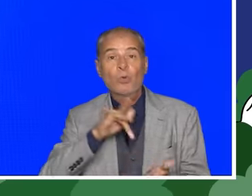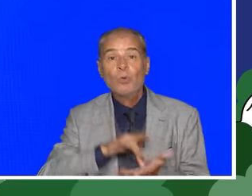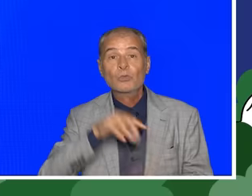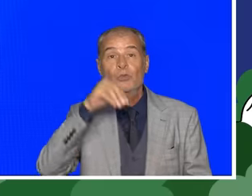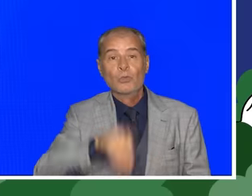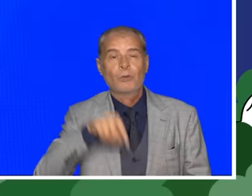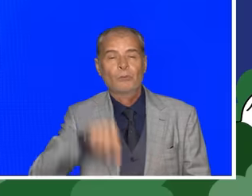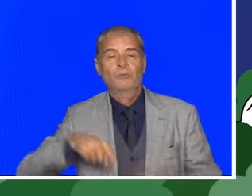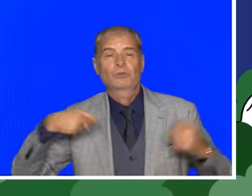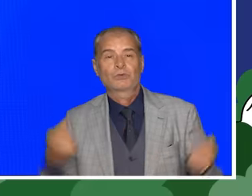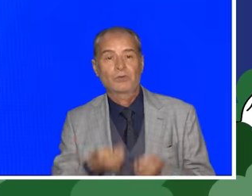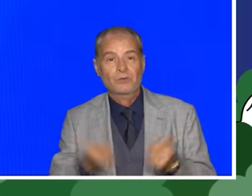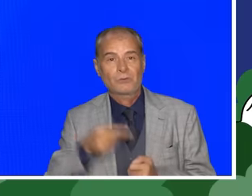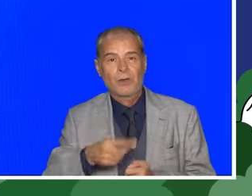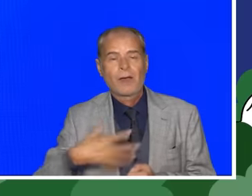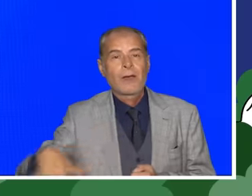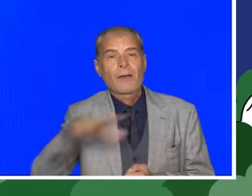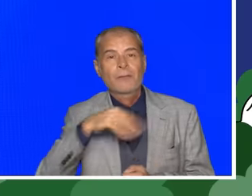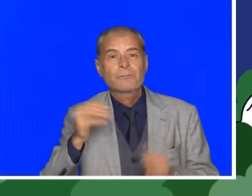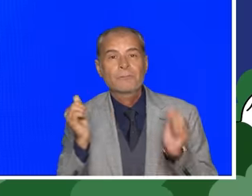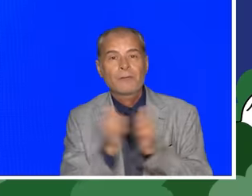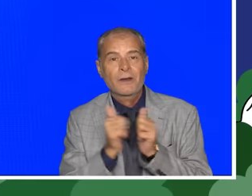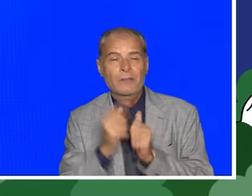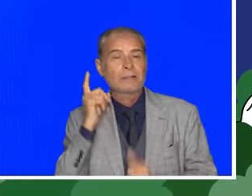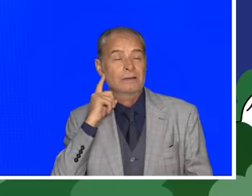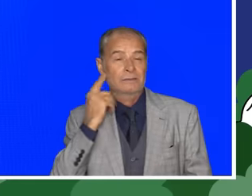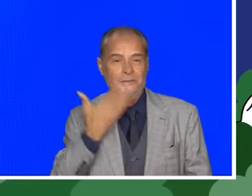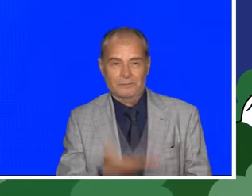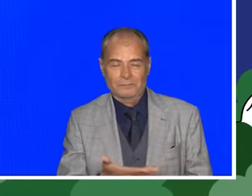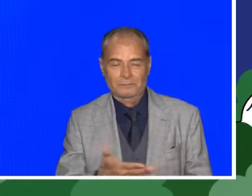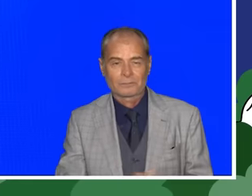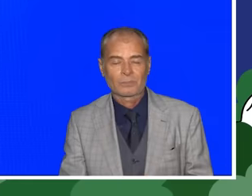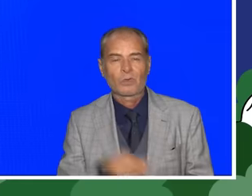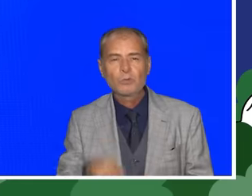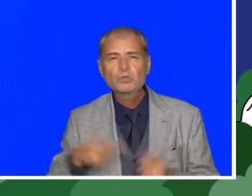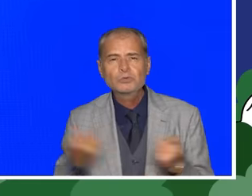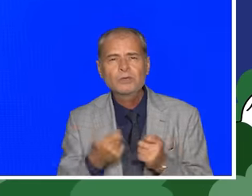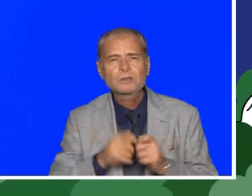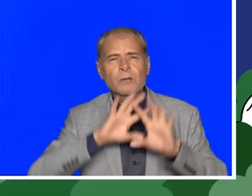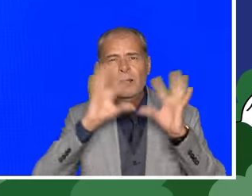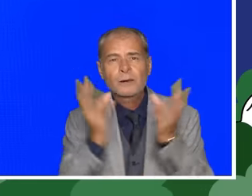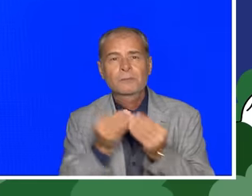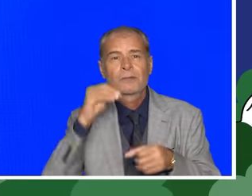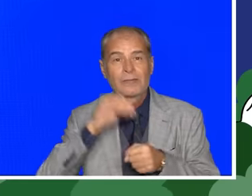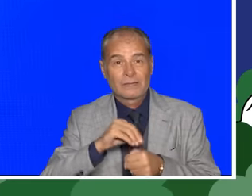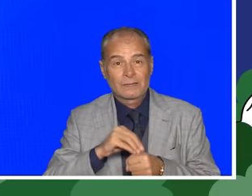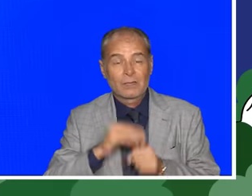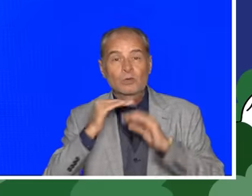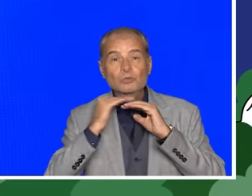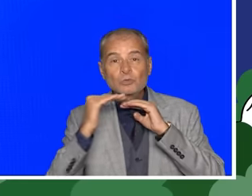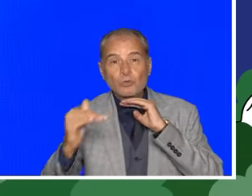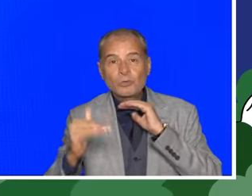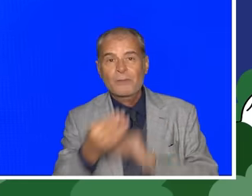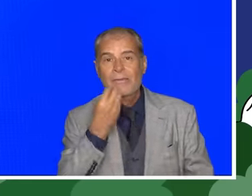koyan bu çalışmaları hep beraber dinleyeceğiz tüm Bu çalışmalar toplum için